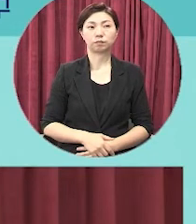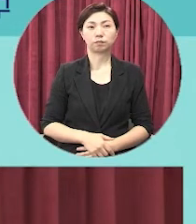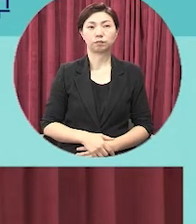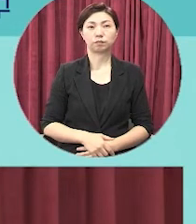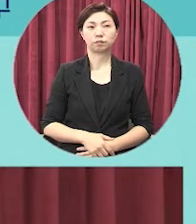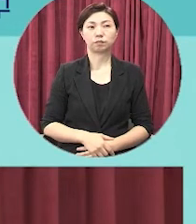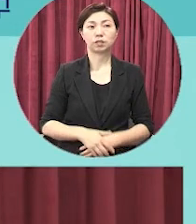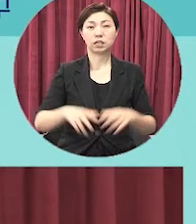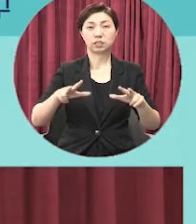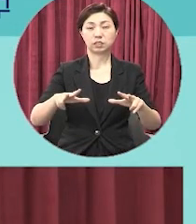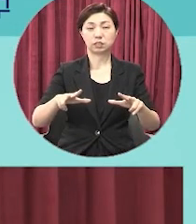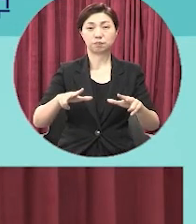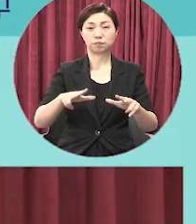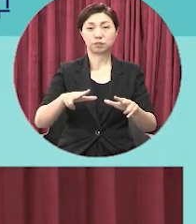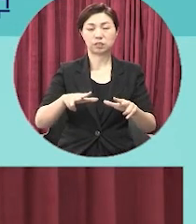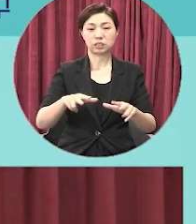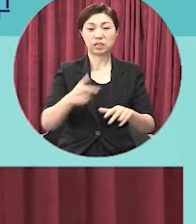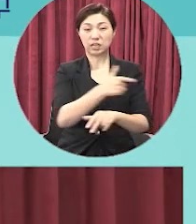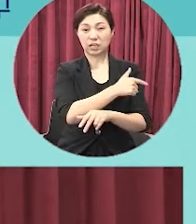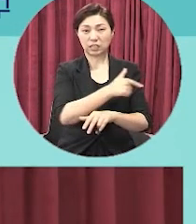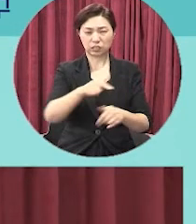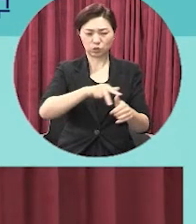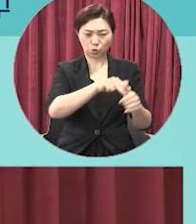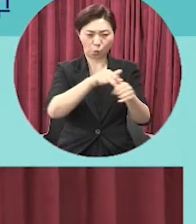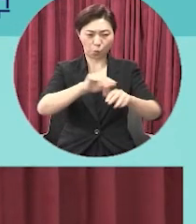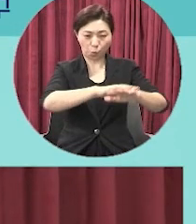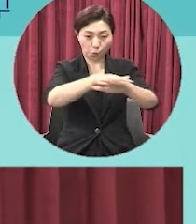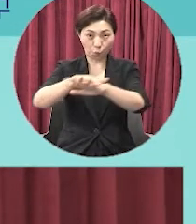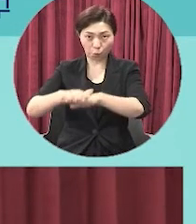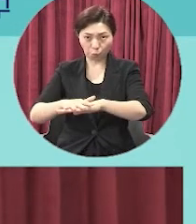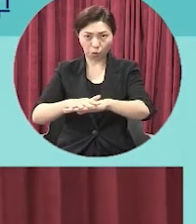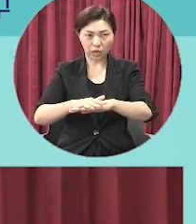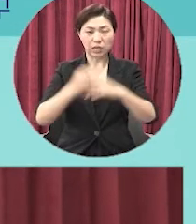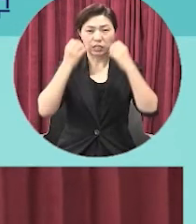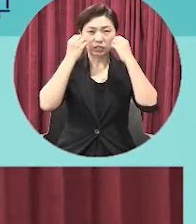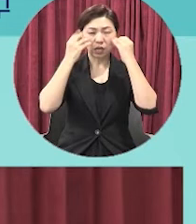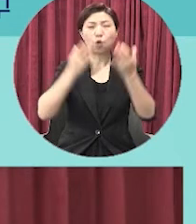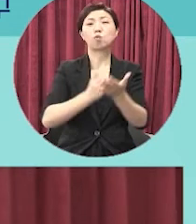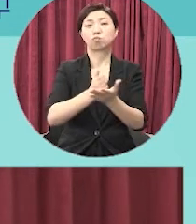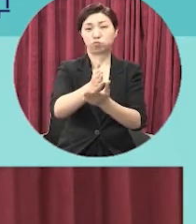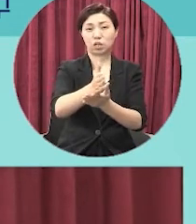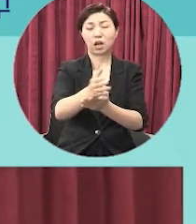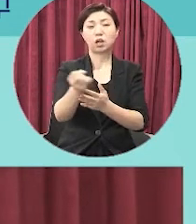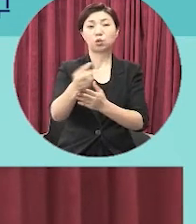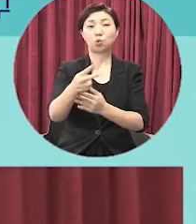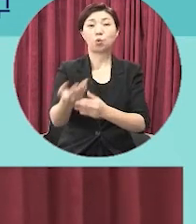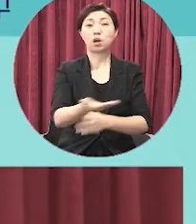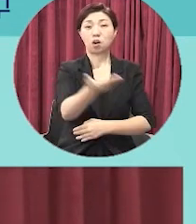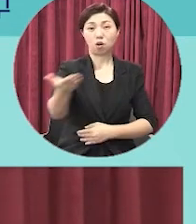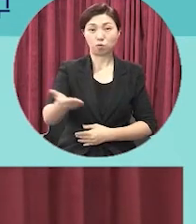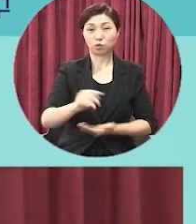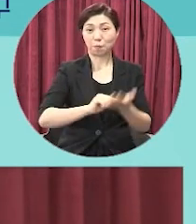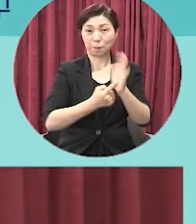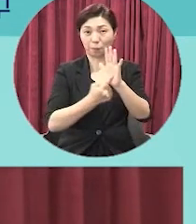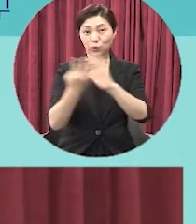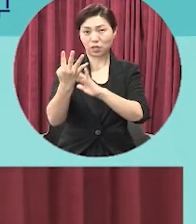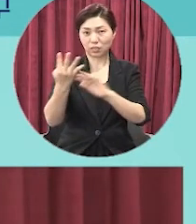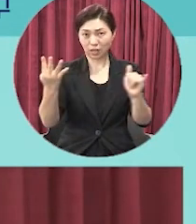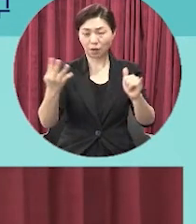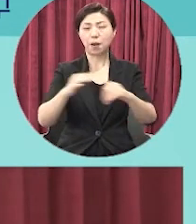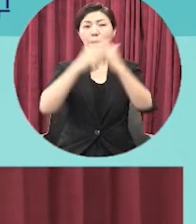사신이 빅데이터 데이터 랑 때 어떻게 보면 새로운 분야이고 5 여러분 여기 나오신 발표 주신 내분이